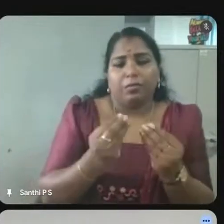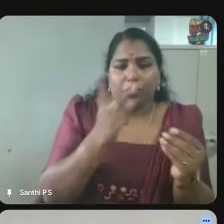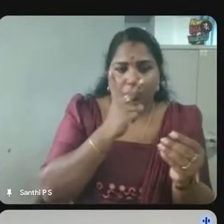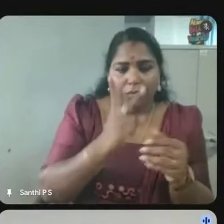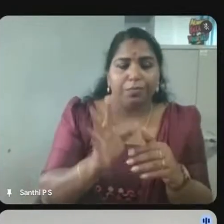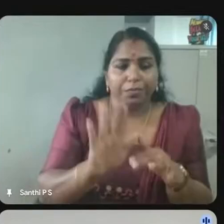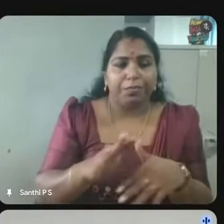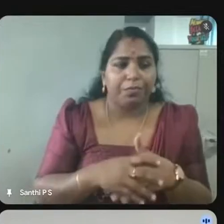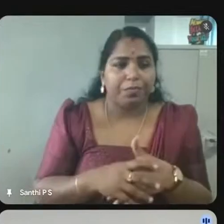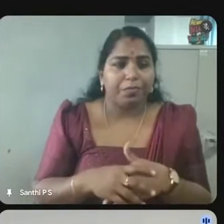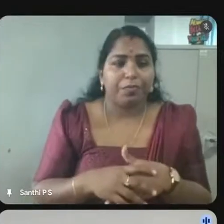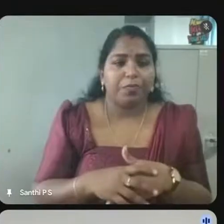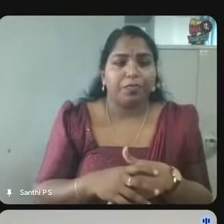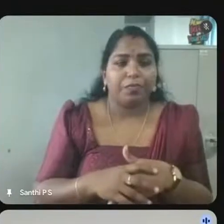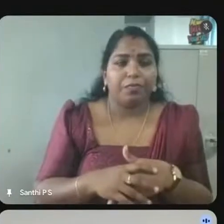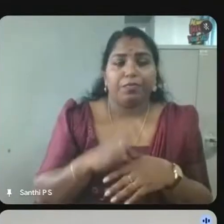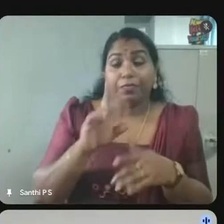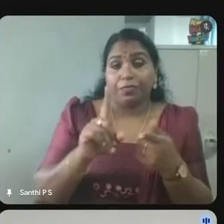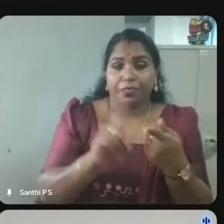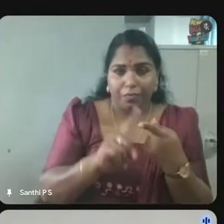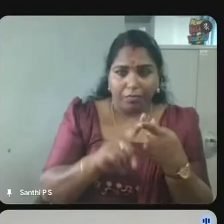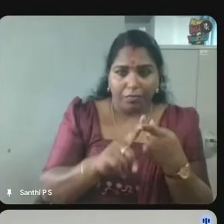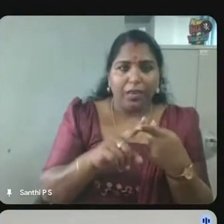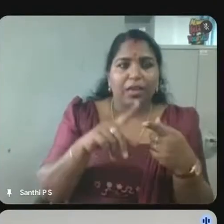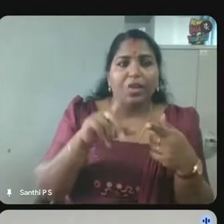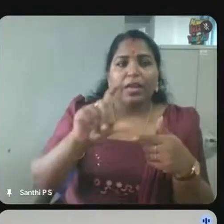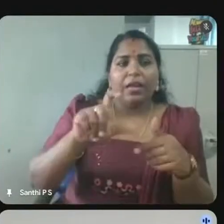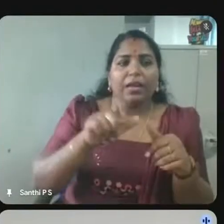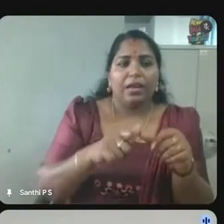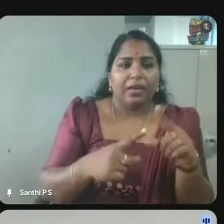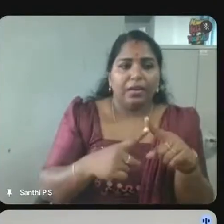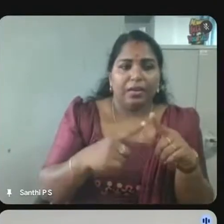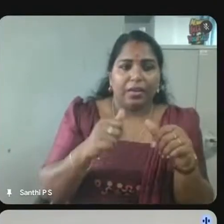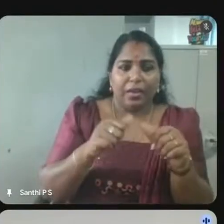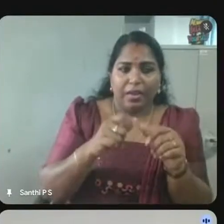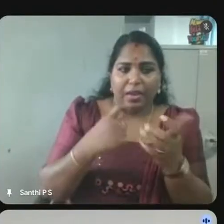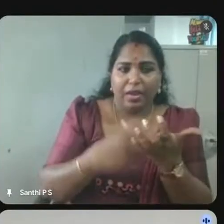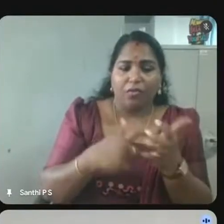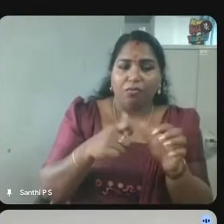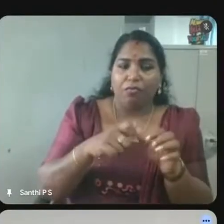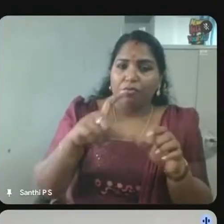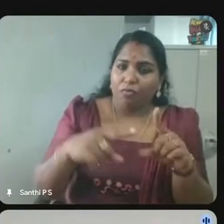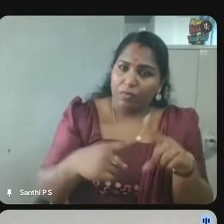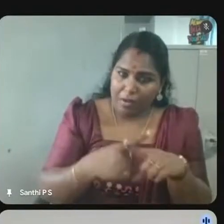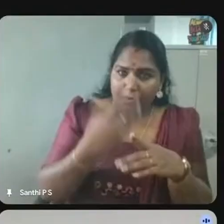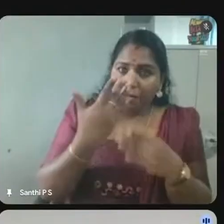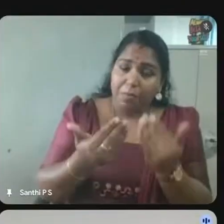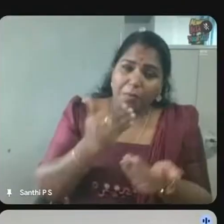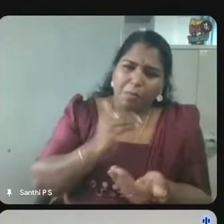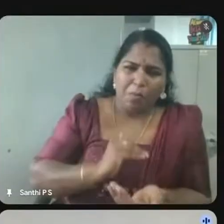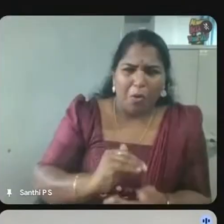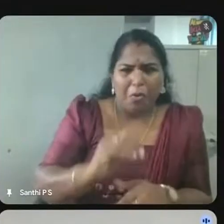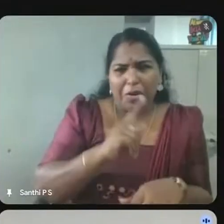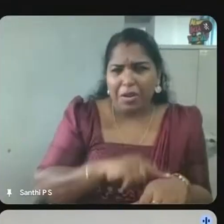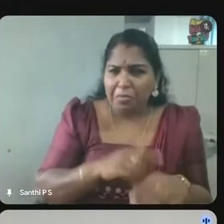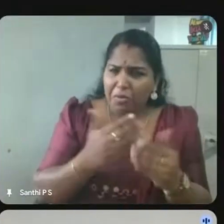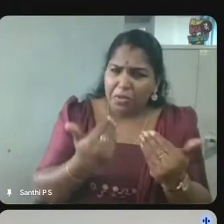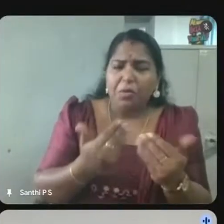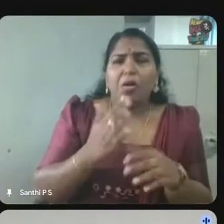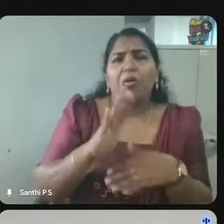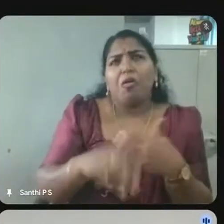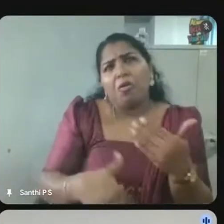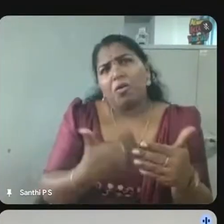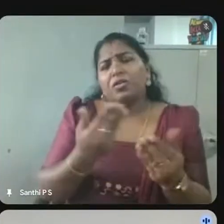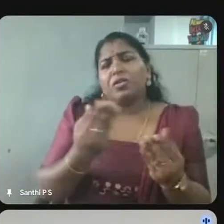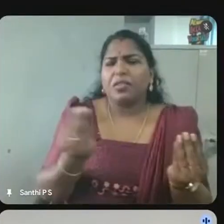നോക്കാം. അതിൽ തിമിരം എന്ന് പറയുന്നത് ജന്മനാ വരാമെന്ന് ഞാൻ പറഞ്ഞു. പക്ഷെ സാധാരണ നമ്മൾ കാണുന്നത് കൂടുതൽ കൊണ്ട് ഒരു